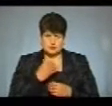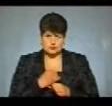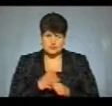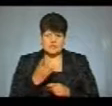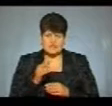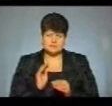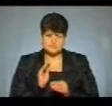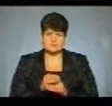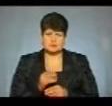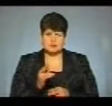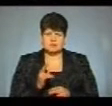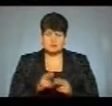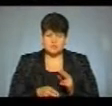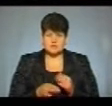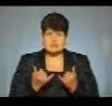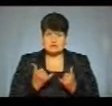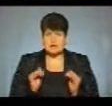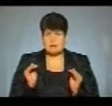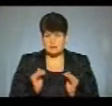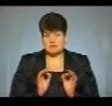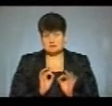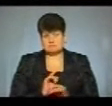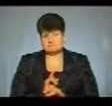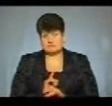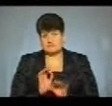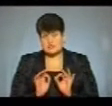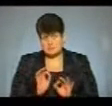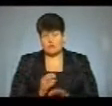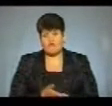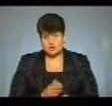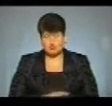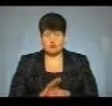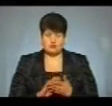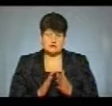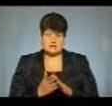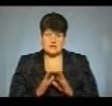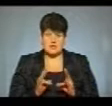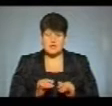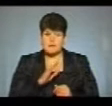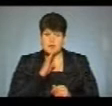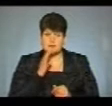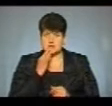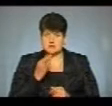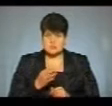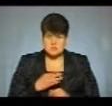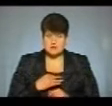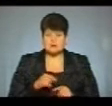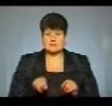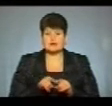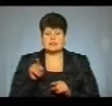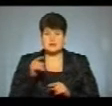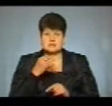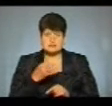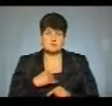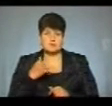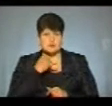вже доробляли цього. Зараз малий ніби в стабільному. Тяжкому, на стабільному стані. Як мама нам сказала, ми так, як її там сказали, ми